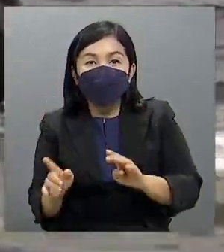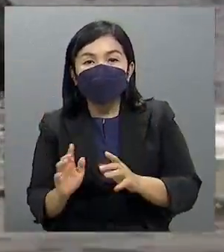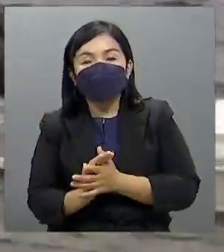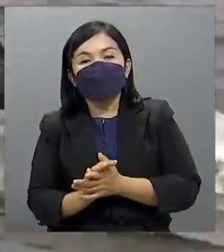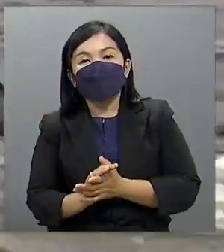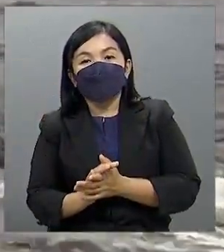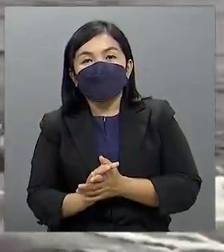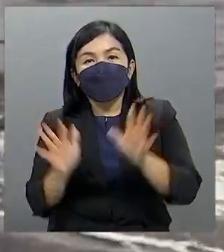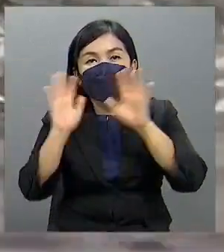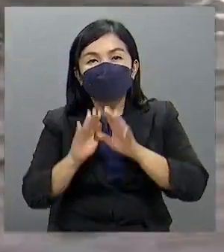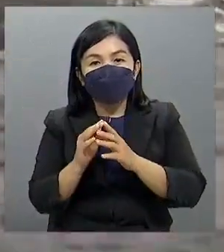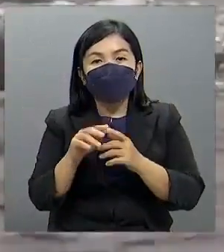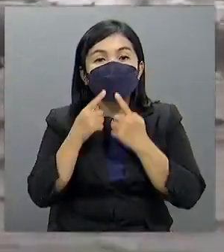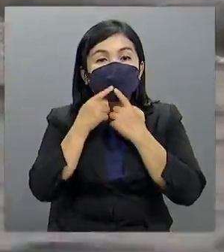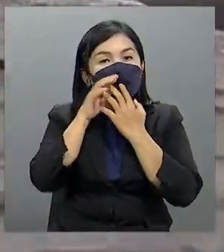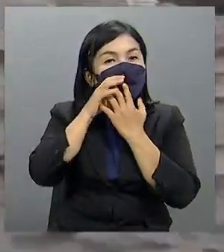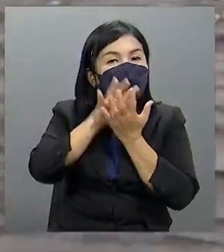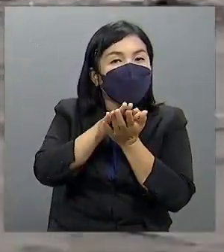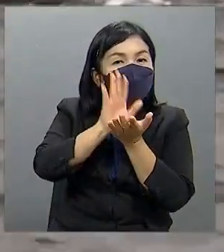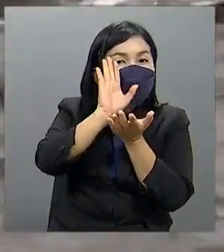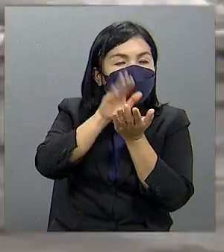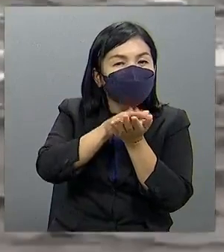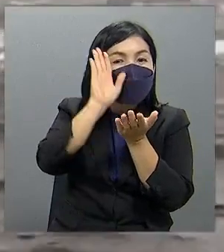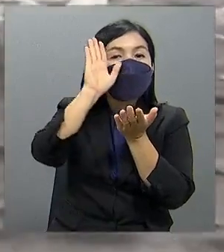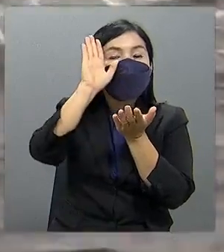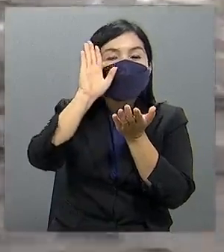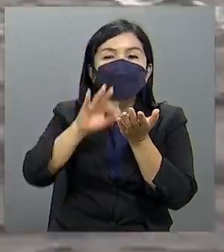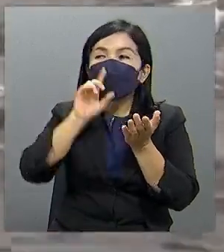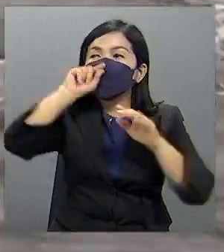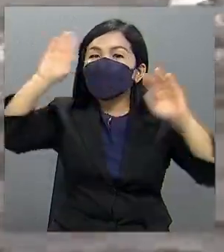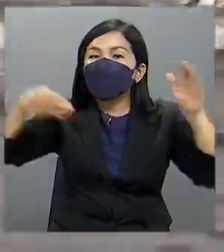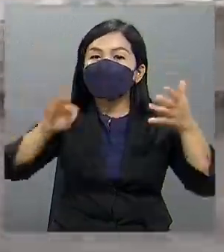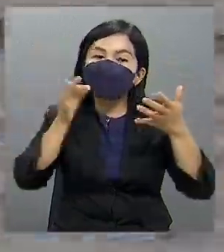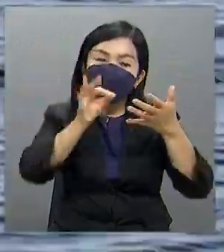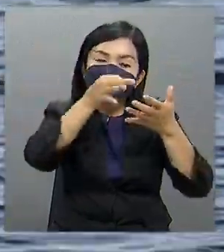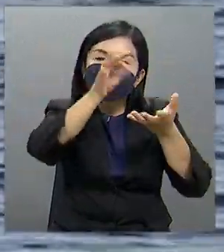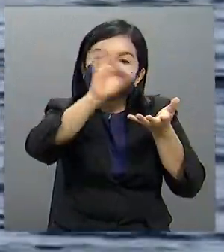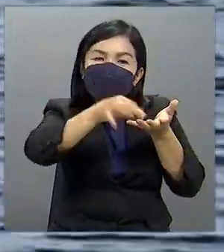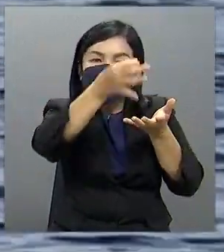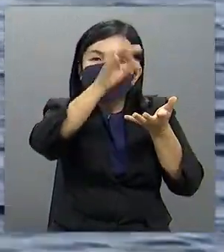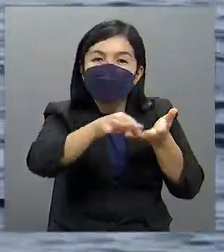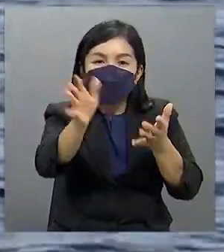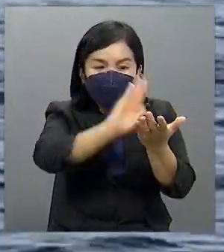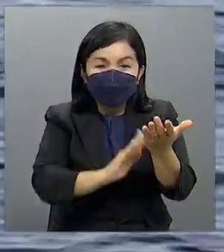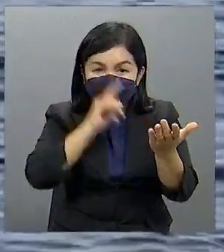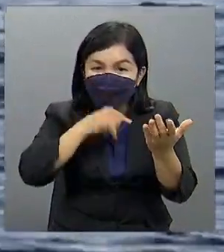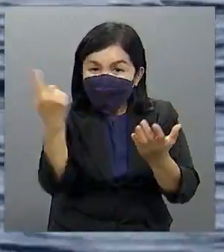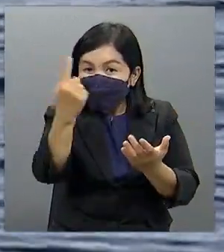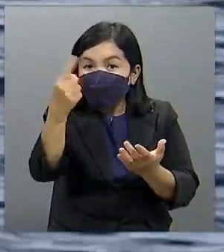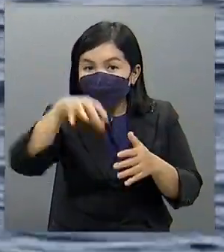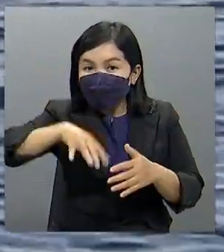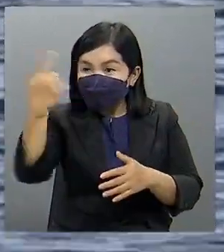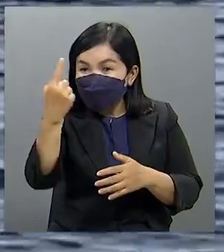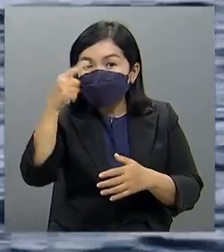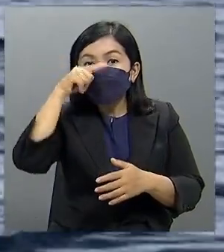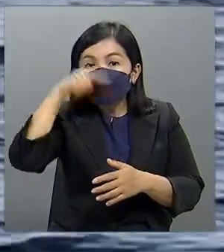ปากรับอาหารและให้นกทำความสะอาดให้มีเพียงแห่งเดียวในเมืองไทยเท่านั้นนะคะในขณะที่ต่างประเท